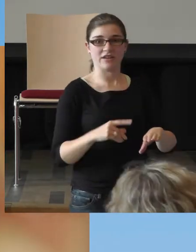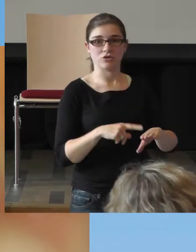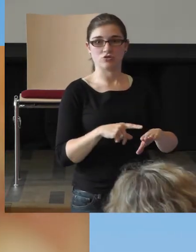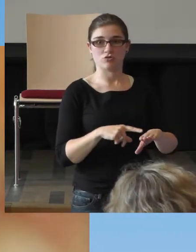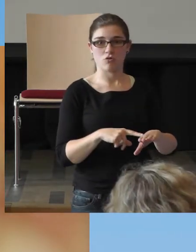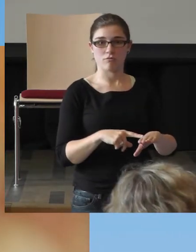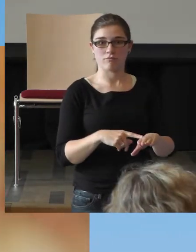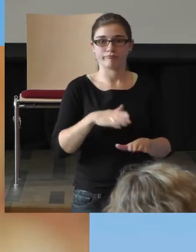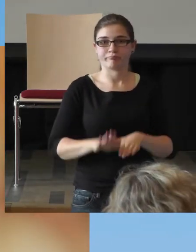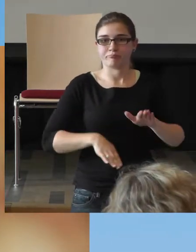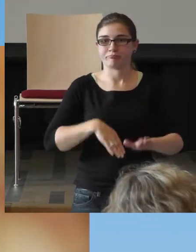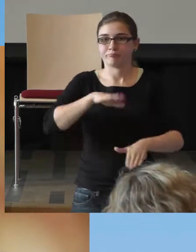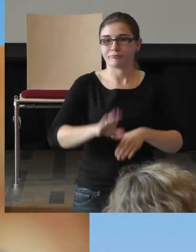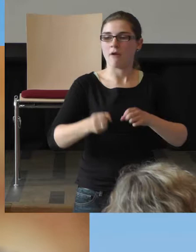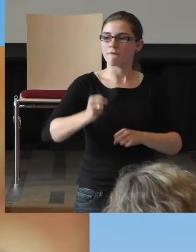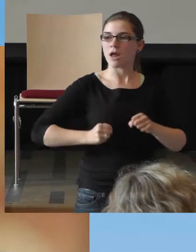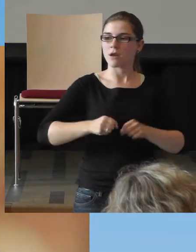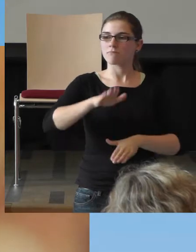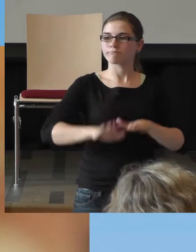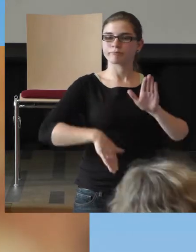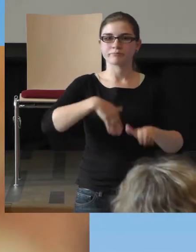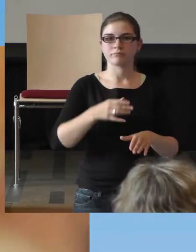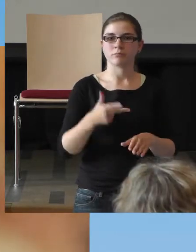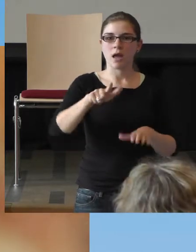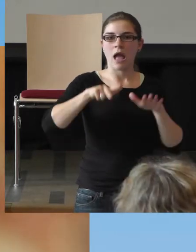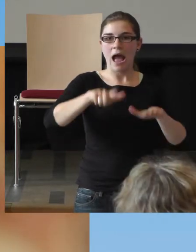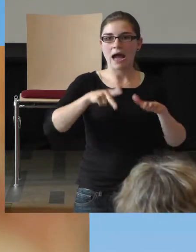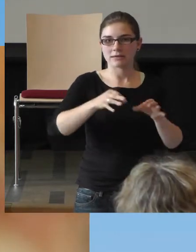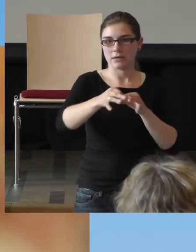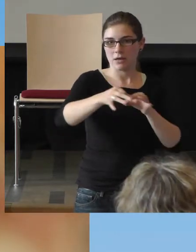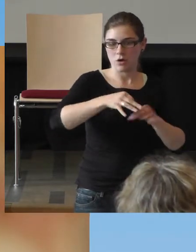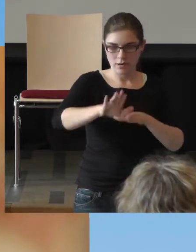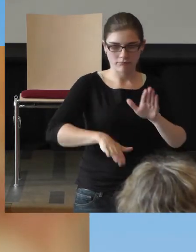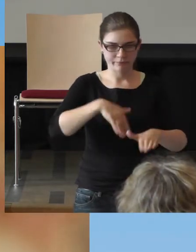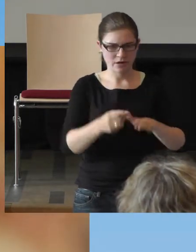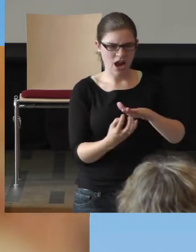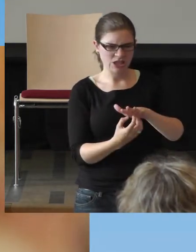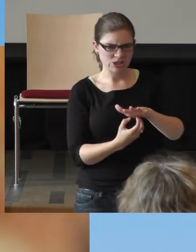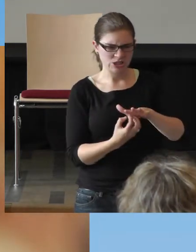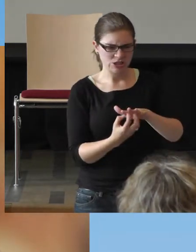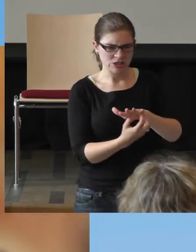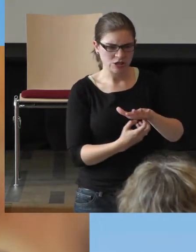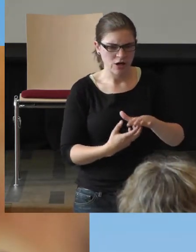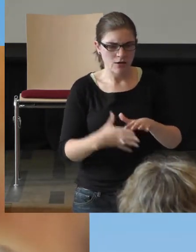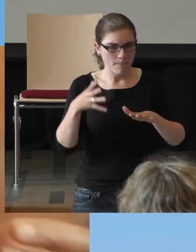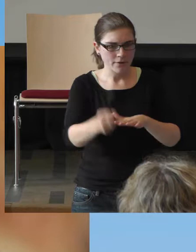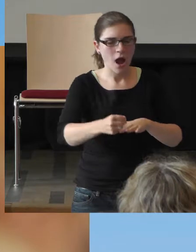auf hartem Untergrund und der Arzt hat bei mir eine leichte Polyneuropathie festgestellt und vermutet